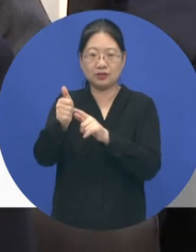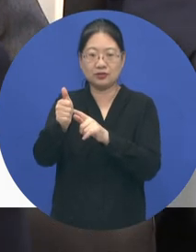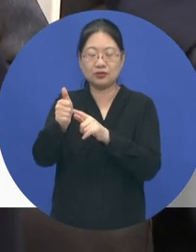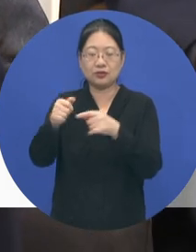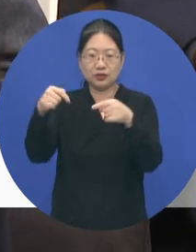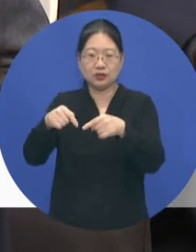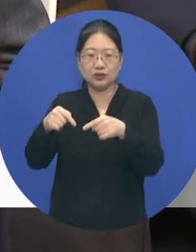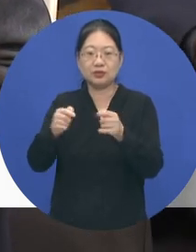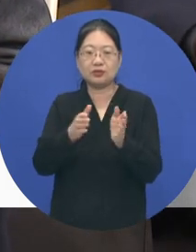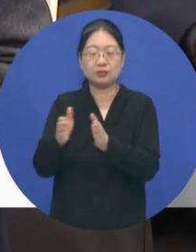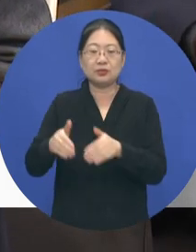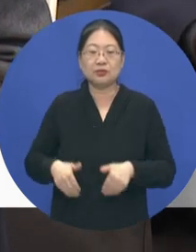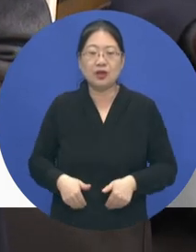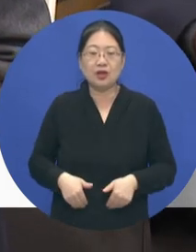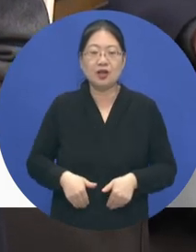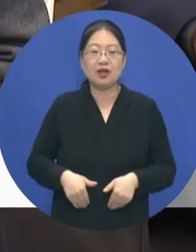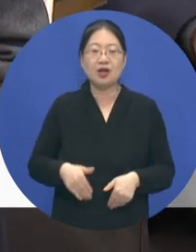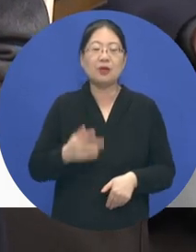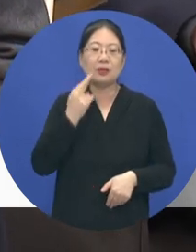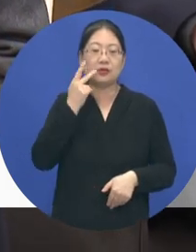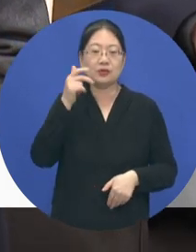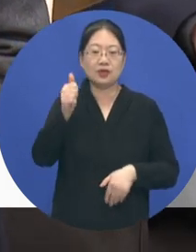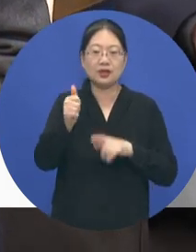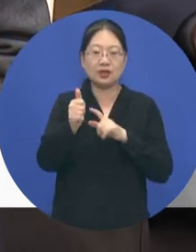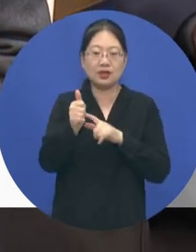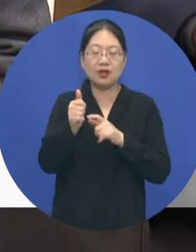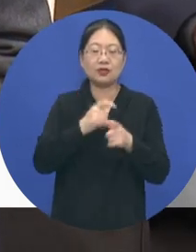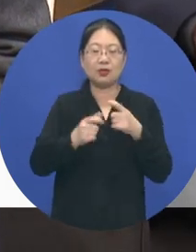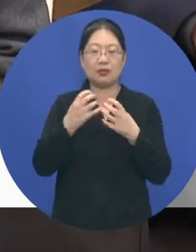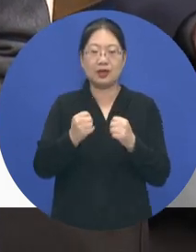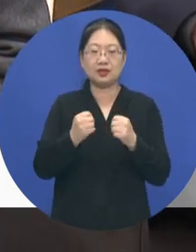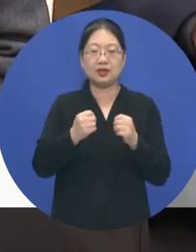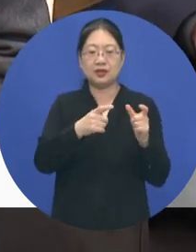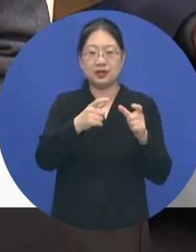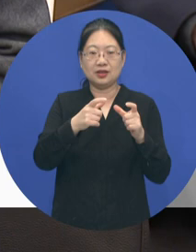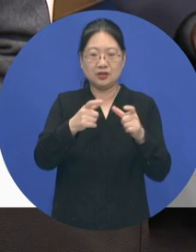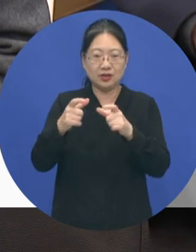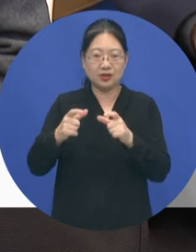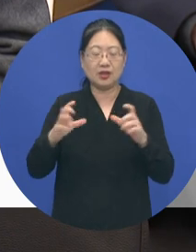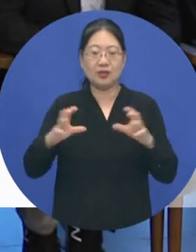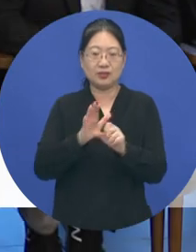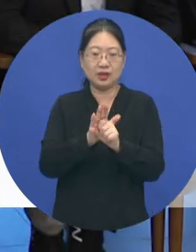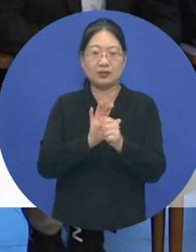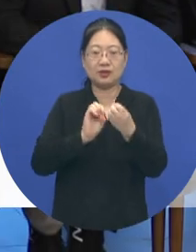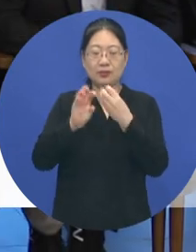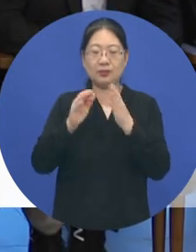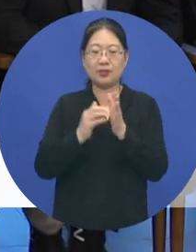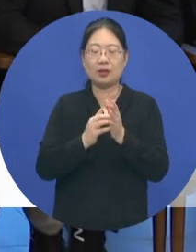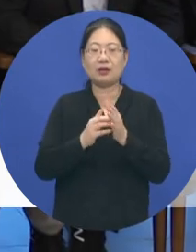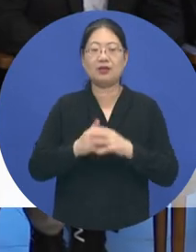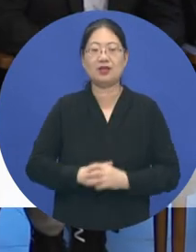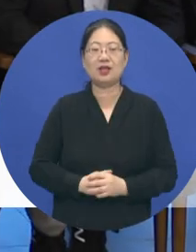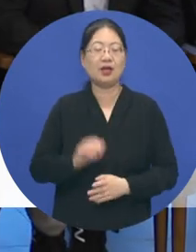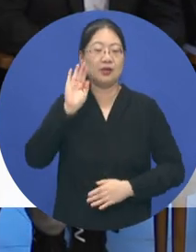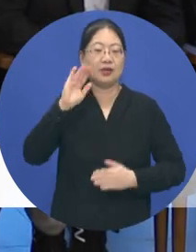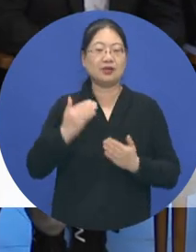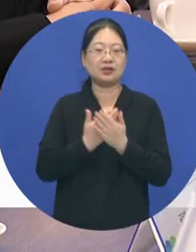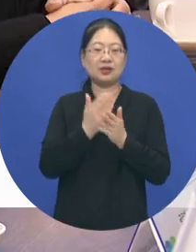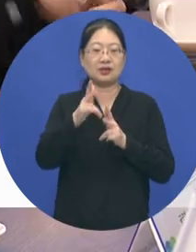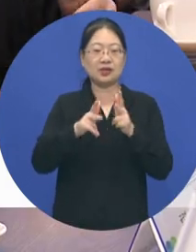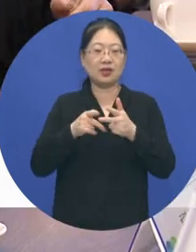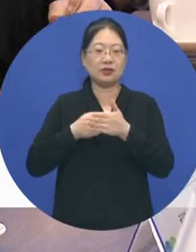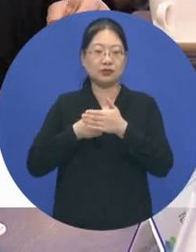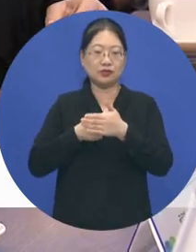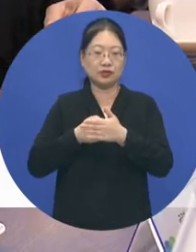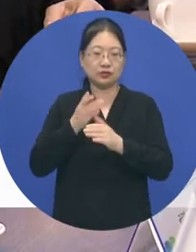주지사는 미래 모빌리티뿐 아니라 더 많은 분야에서 협력을 강화하자 화답했습니다 이번 논의로 미래 성장 산업을